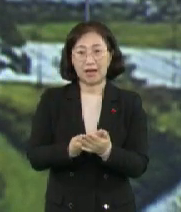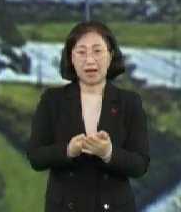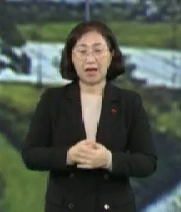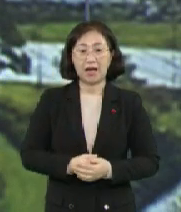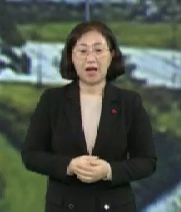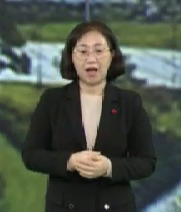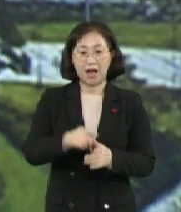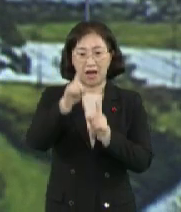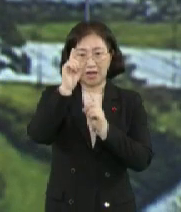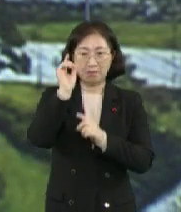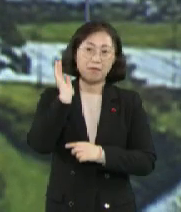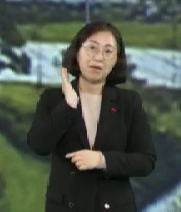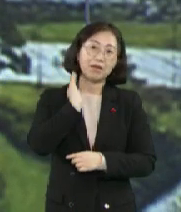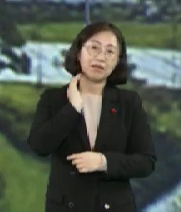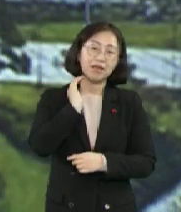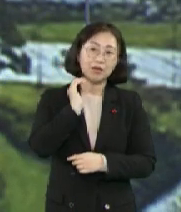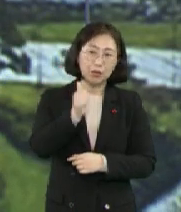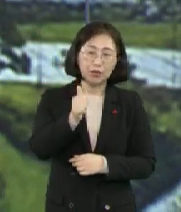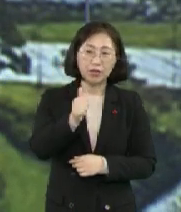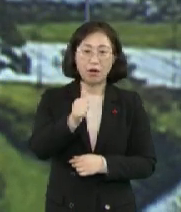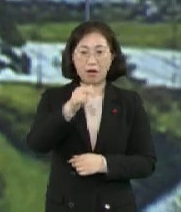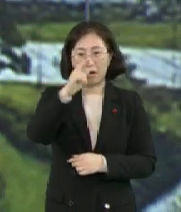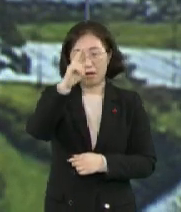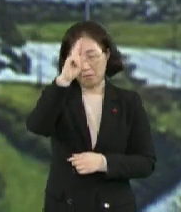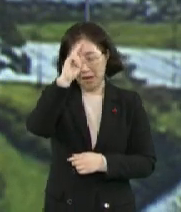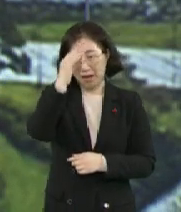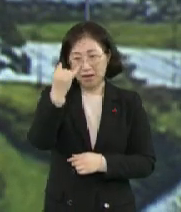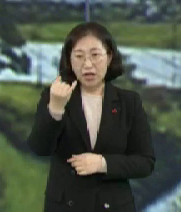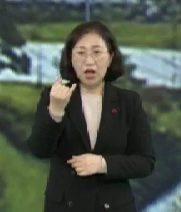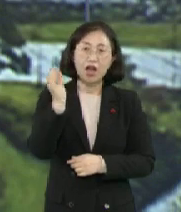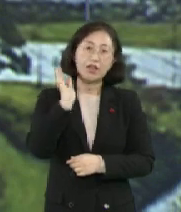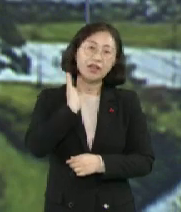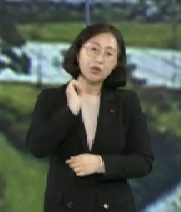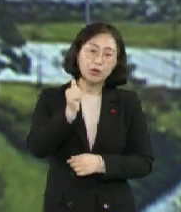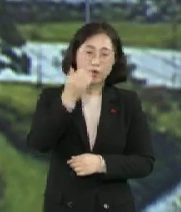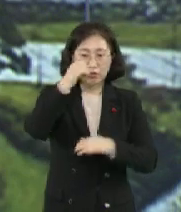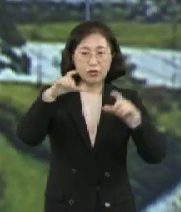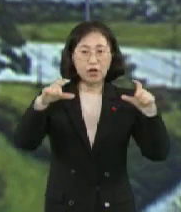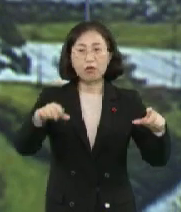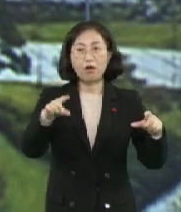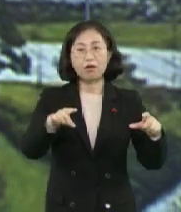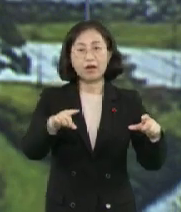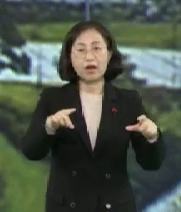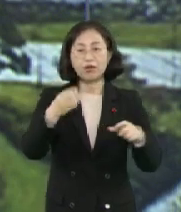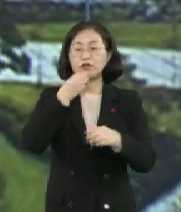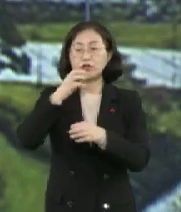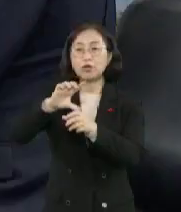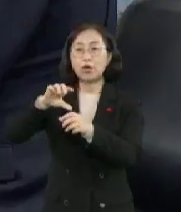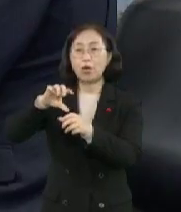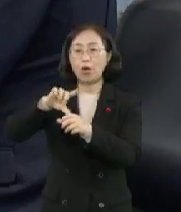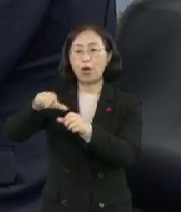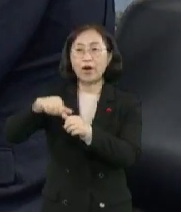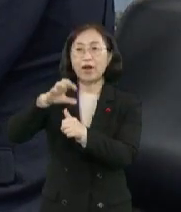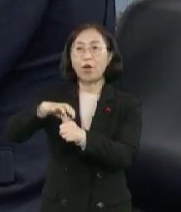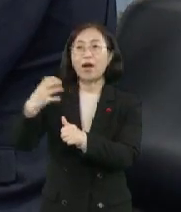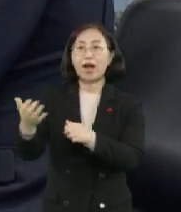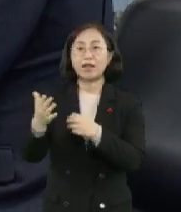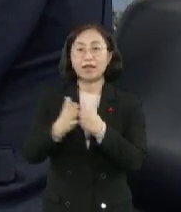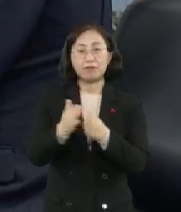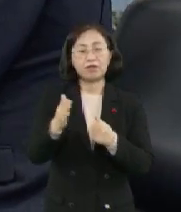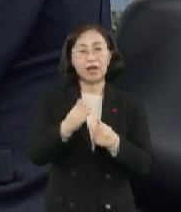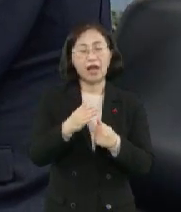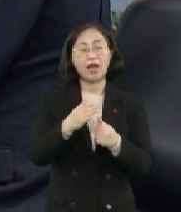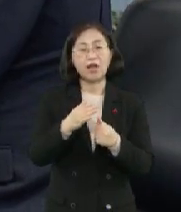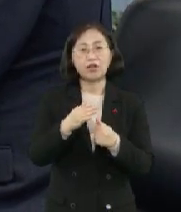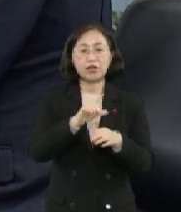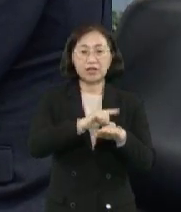그 이명박 정권, 박근혜 정권에 의해서 수도권 규제 완화되면서 충청도가 가장 큰 타격이었거든요. 이거는 지방의 공동, 지방의 소멸을